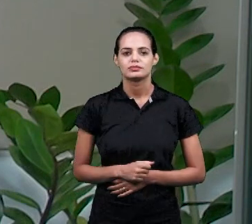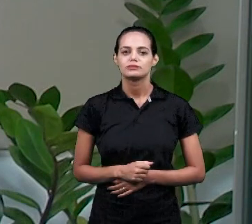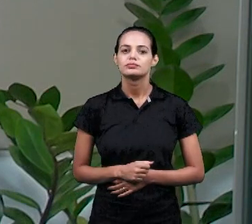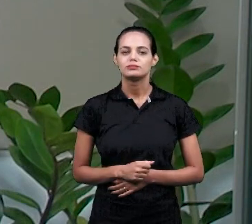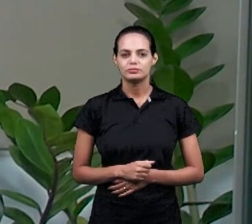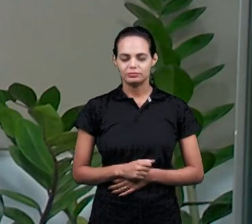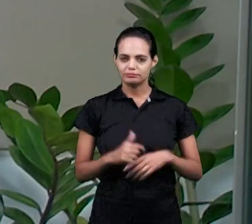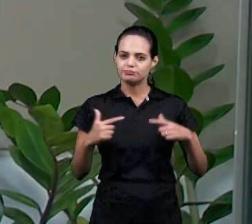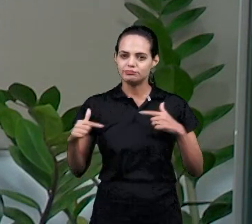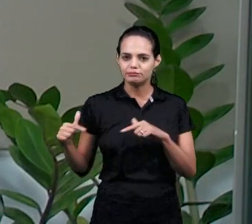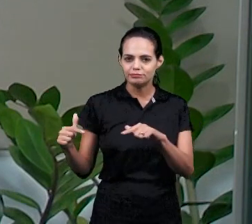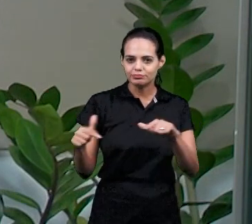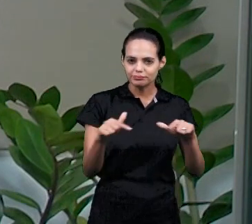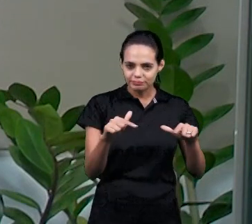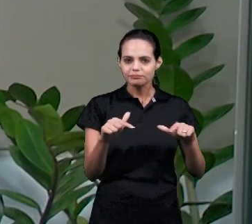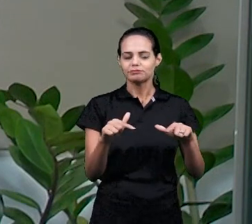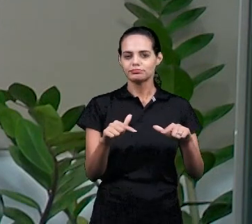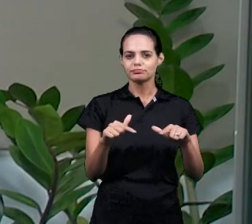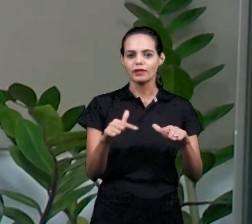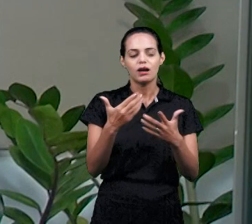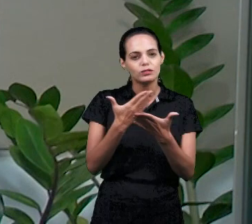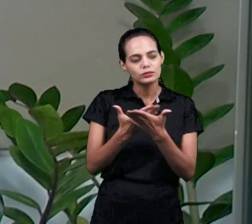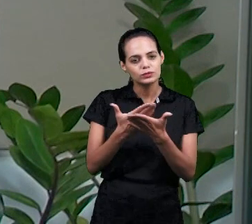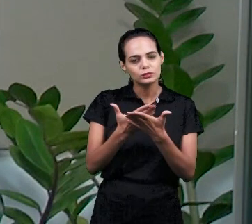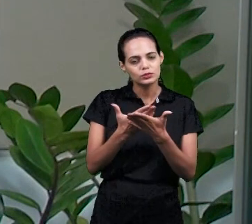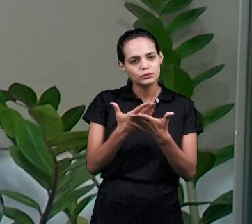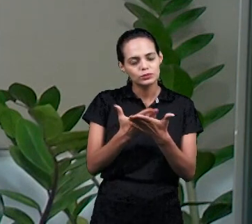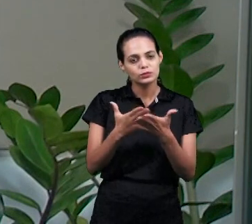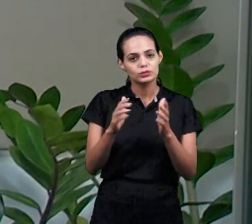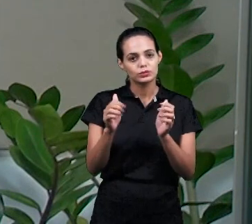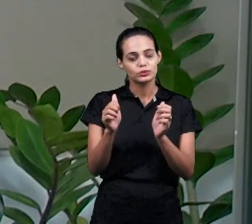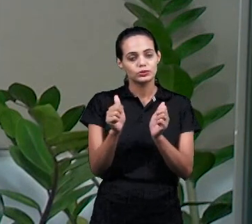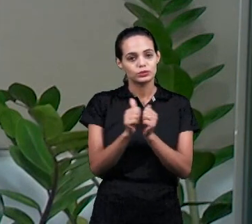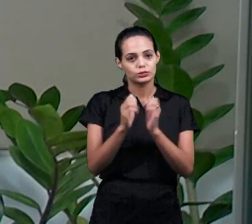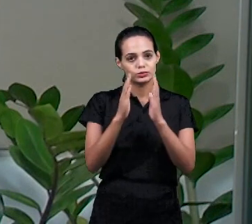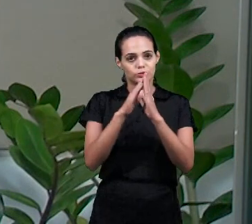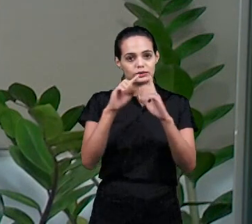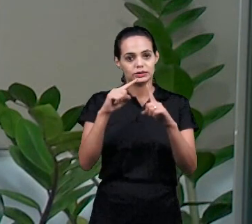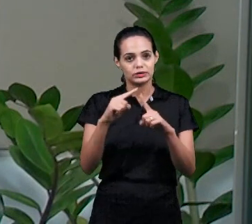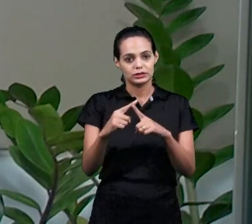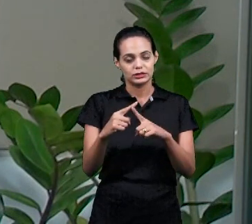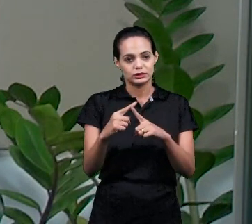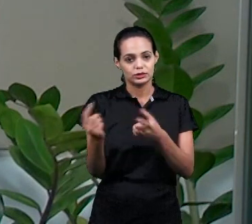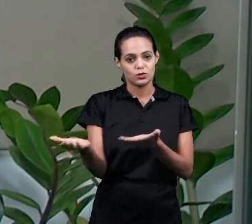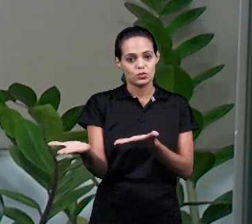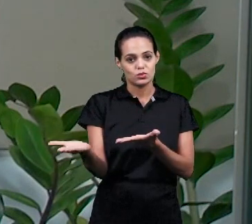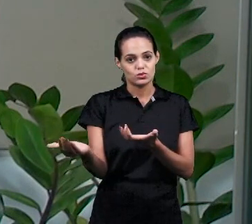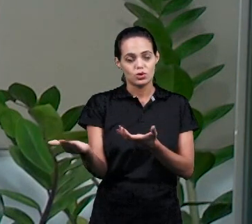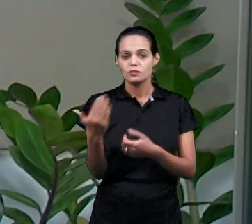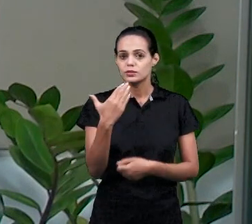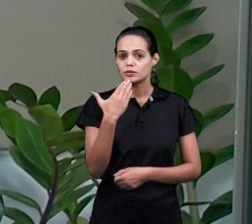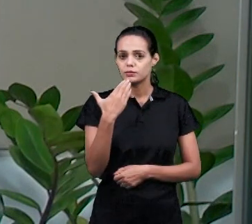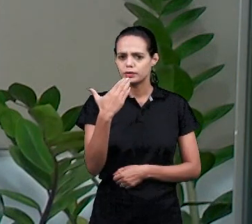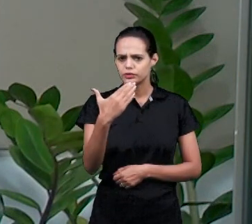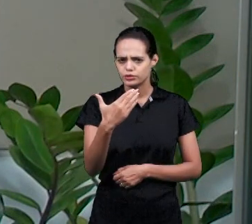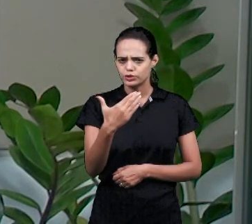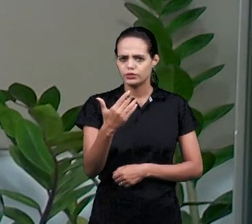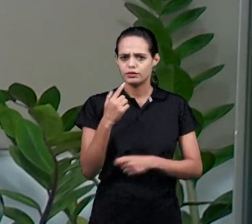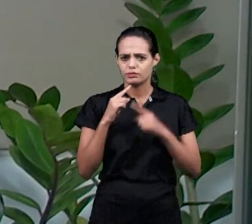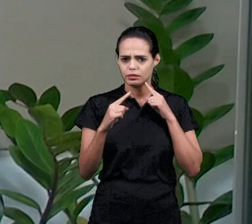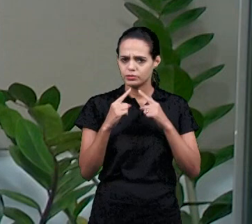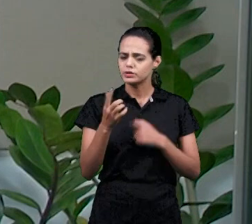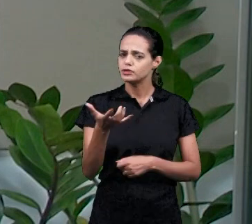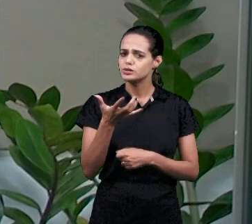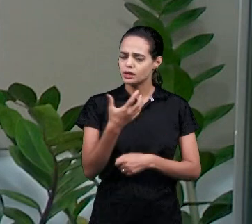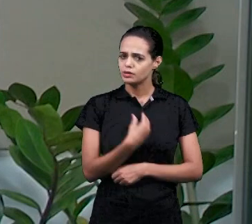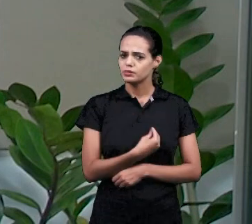des études avec les églises. Les jeunes sont en train de demander cet enseignement. Et les frères et sœurs de